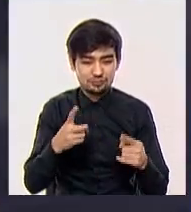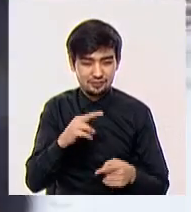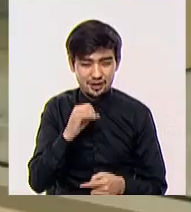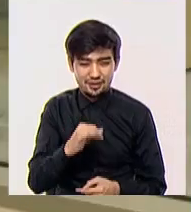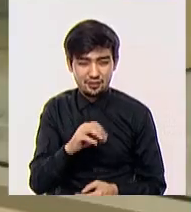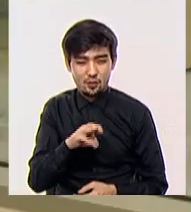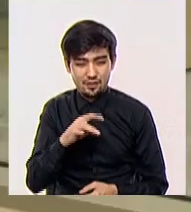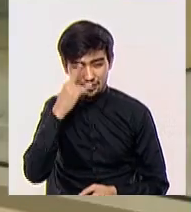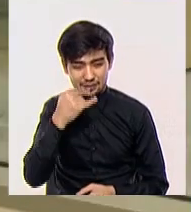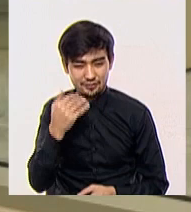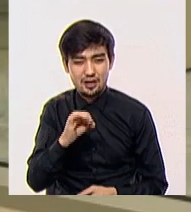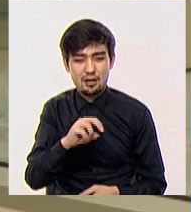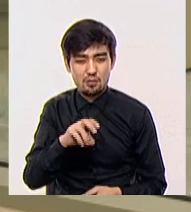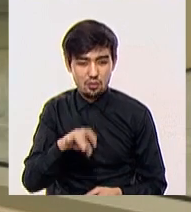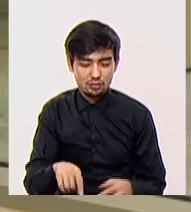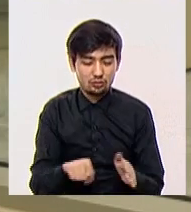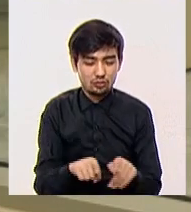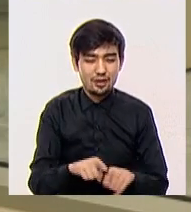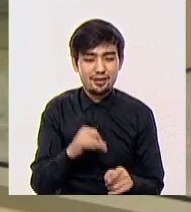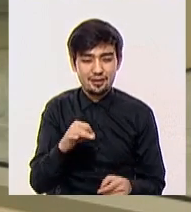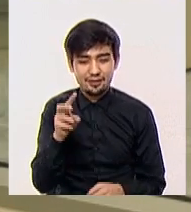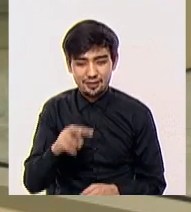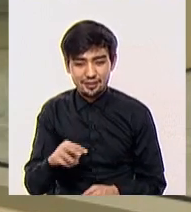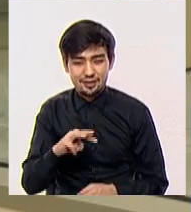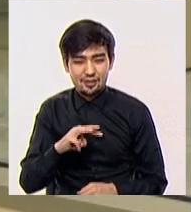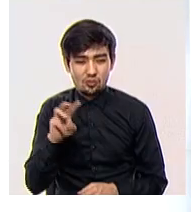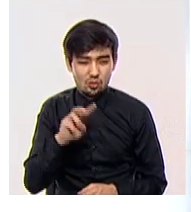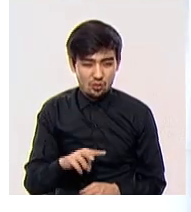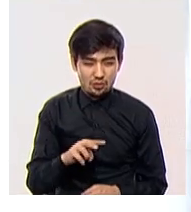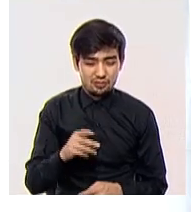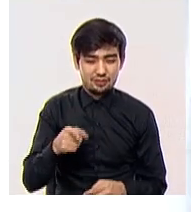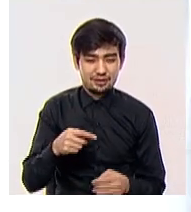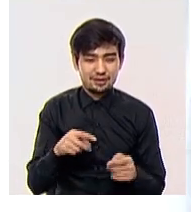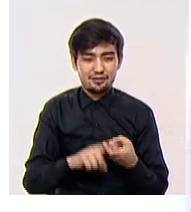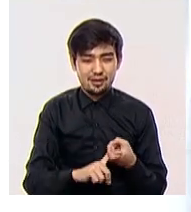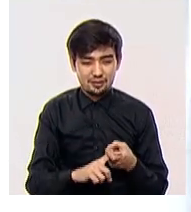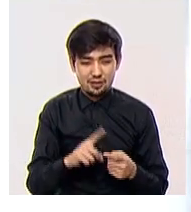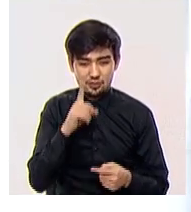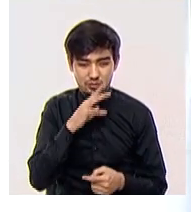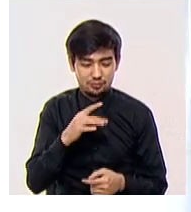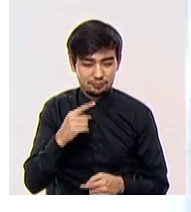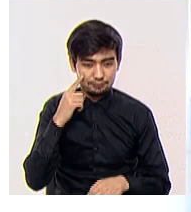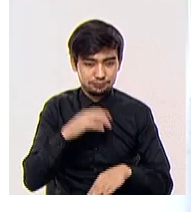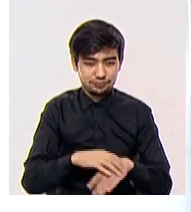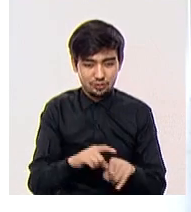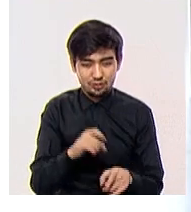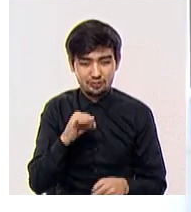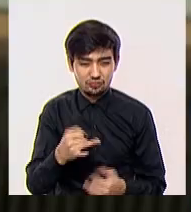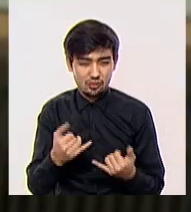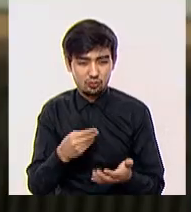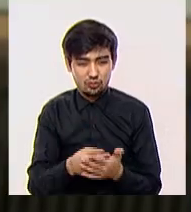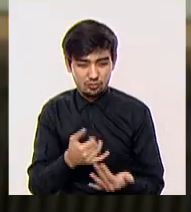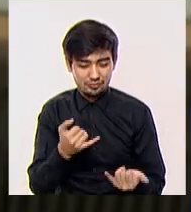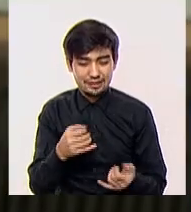товары, отечественные. Тогда и разница в курсе валют будет не так ощущаться. Из экстренных мер – компенсация владельцам тенговых депозитов в